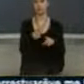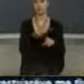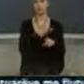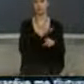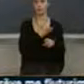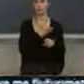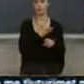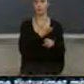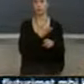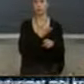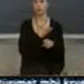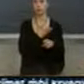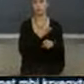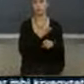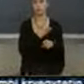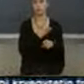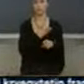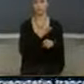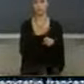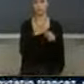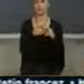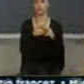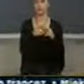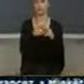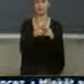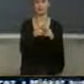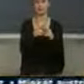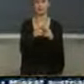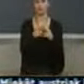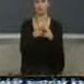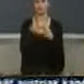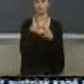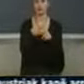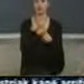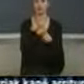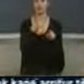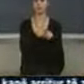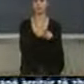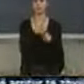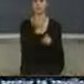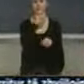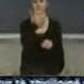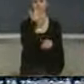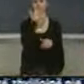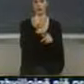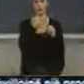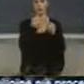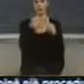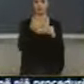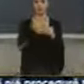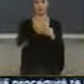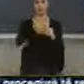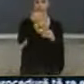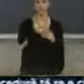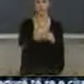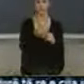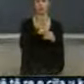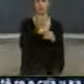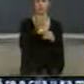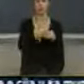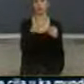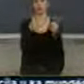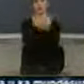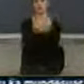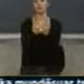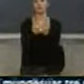atarmatosur të Kosovës do të zgjast në tri faza, apo do të zhvillot në tri faza dhe pe kreshtë është në pajtem me